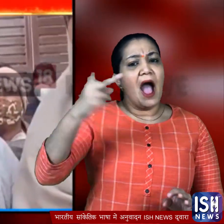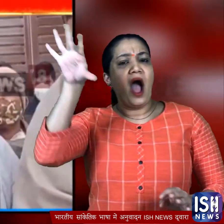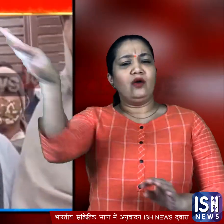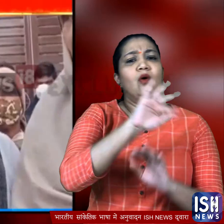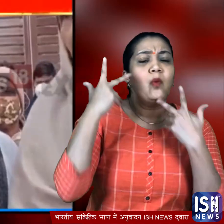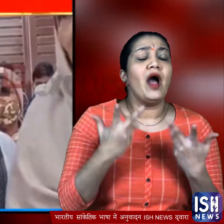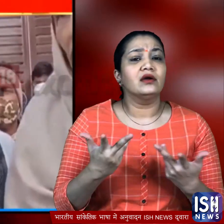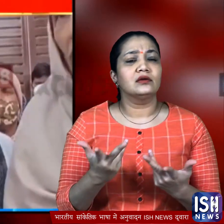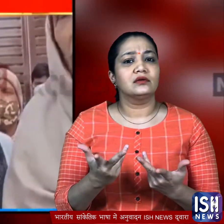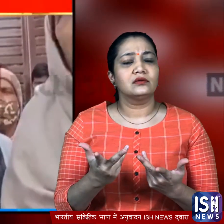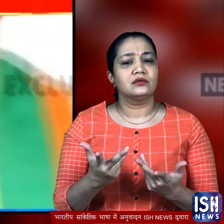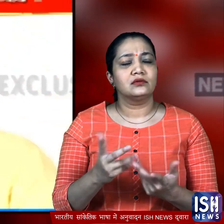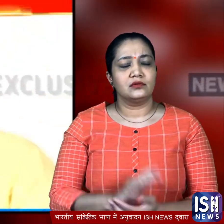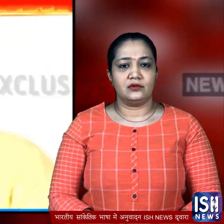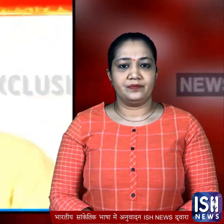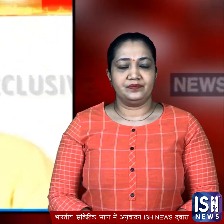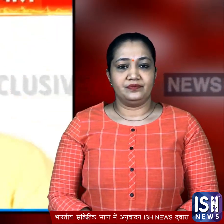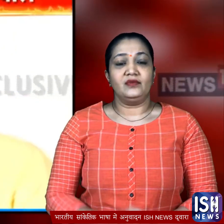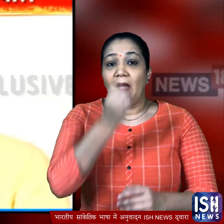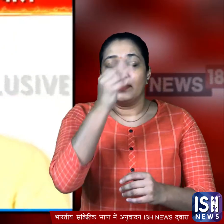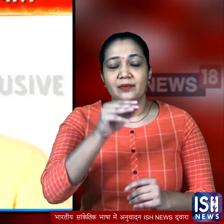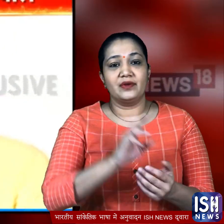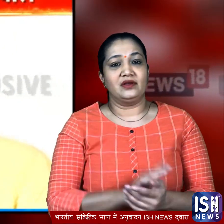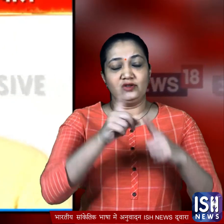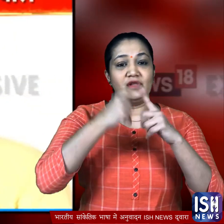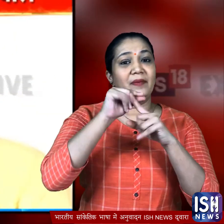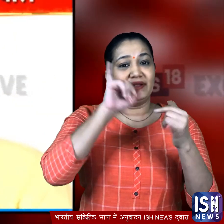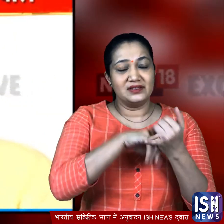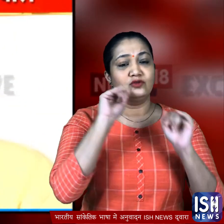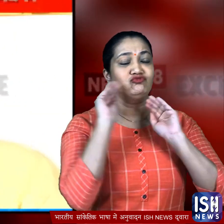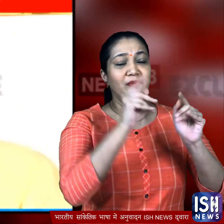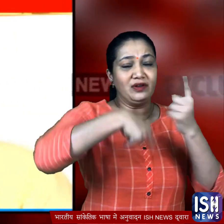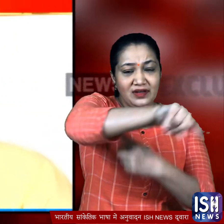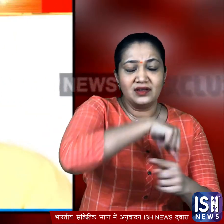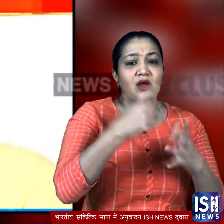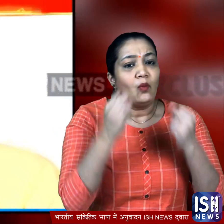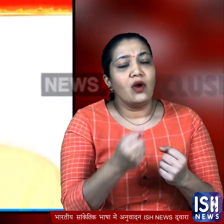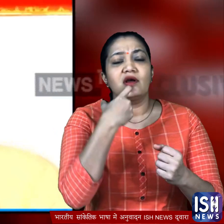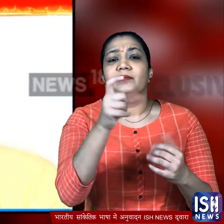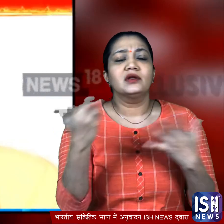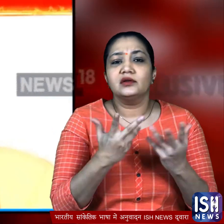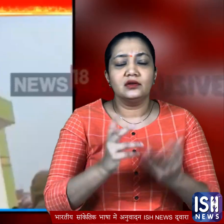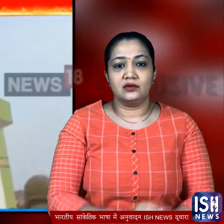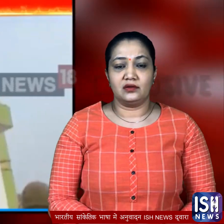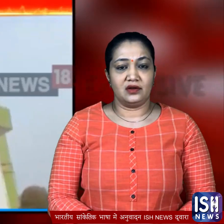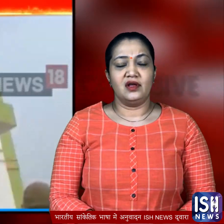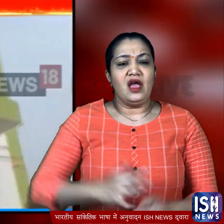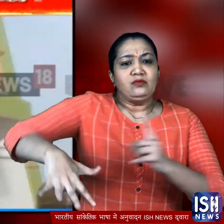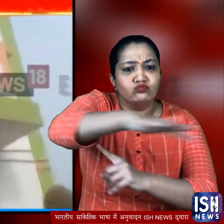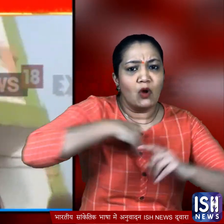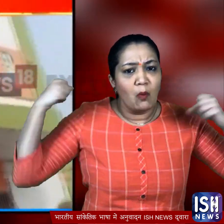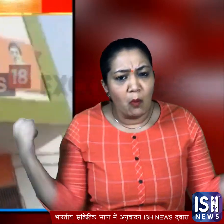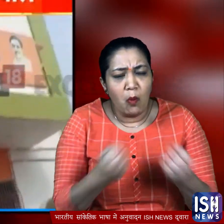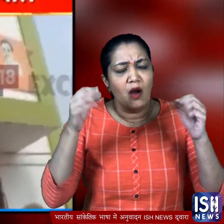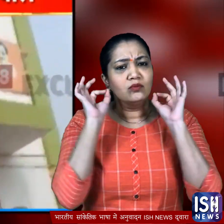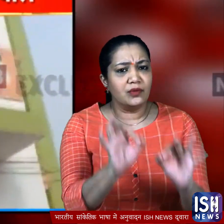का आदमी टिकट किसी ने मिल गया, वोट नहीं मिला। सिवाल खास सीट से बीजेपी विधायक जितेंद्र पाल सिंह के समर्थकों की शिकायत इस बात से भी है कि जब उन्होंने